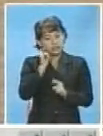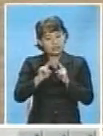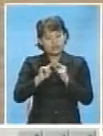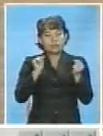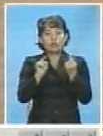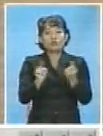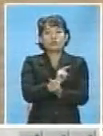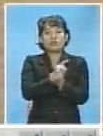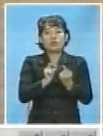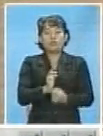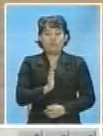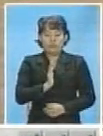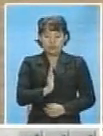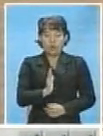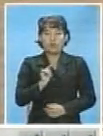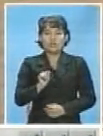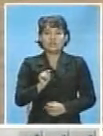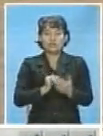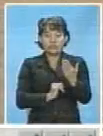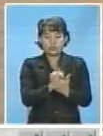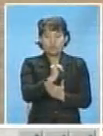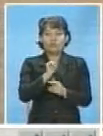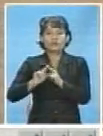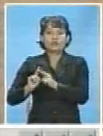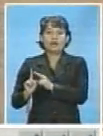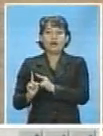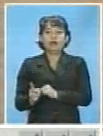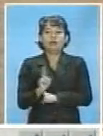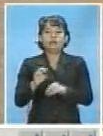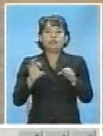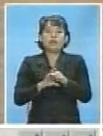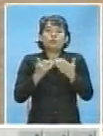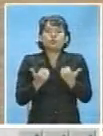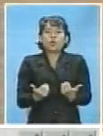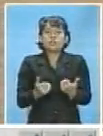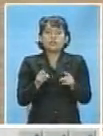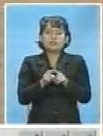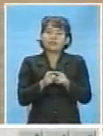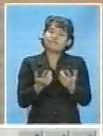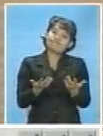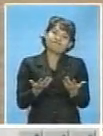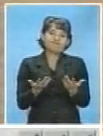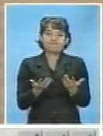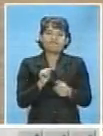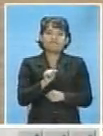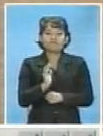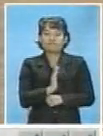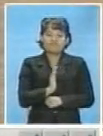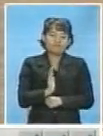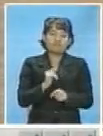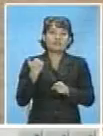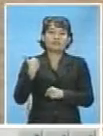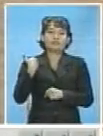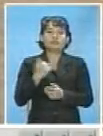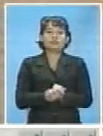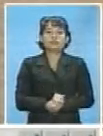มั่นในความซื่อสัตย์สุจริตและถูกต้องชอบธรรมเริ่มสั่นคลอนในช่วง10กว่าปีที่ผ่านมาคนจำนวน